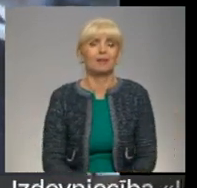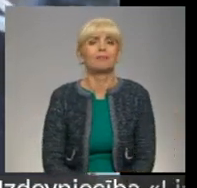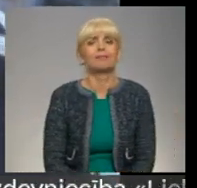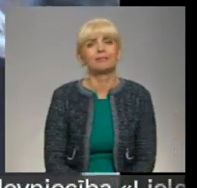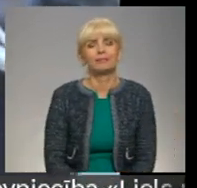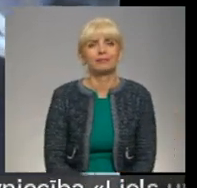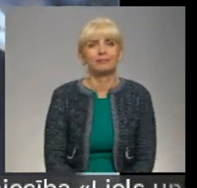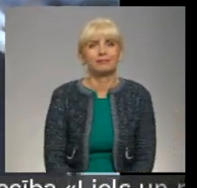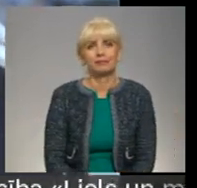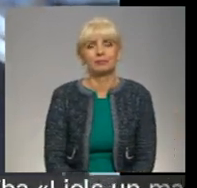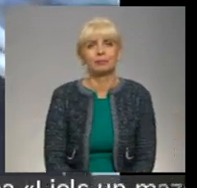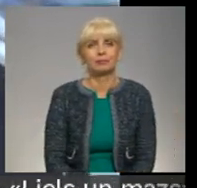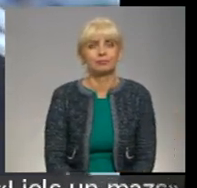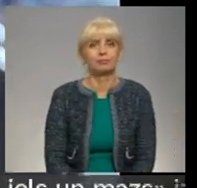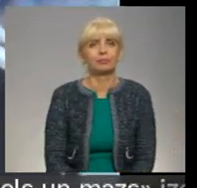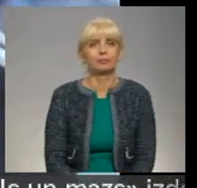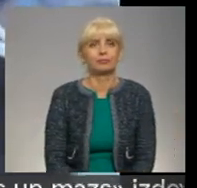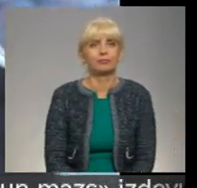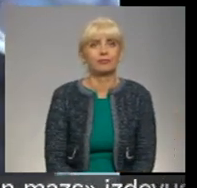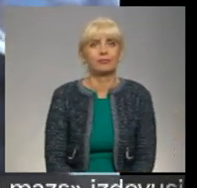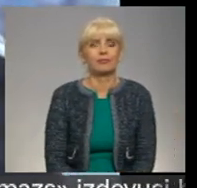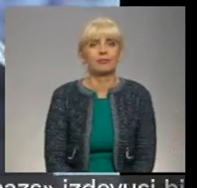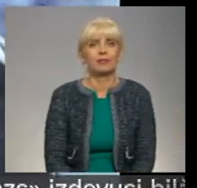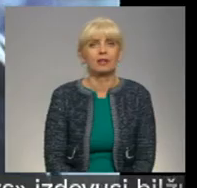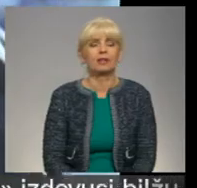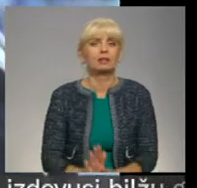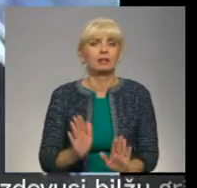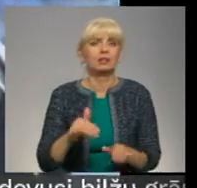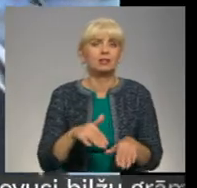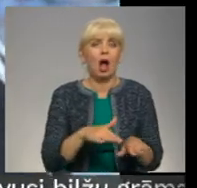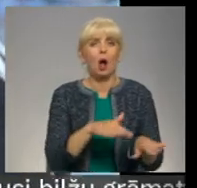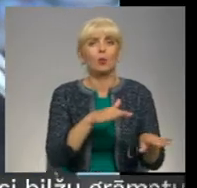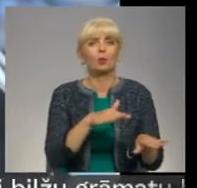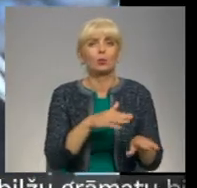Traume dir nur ab.